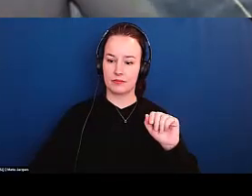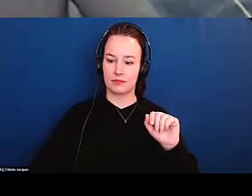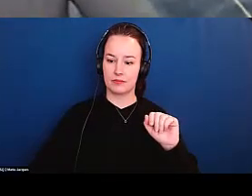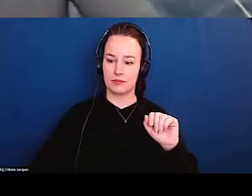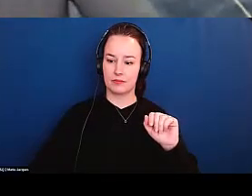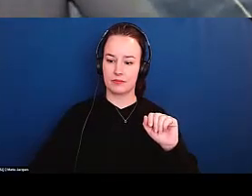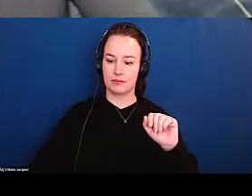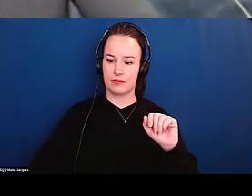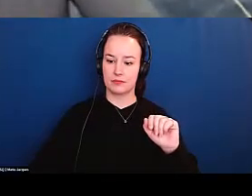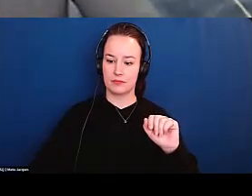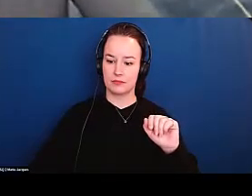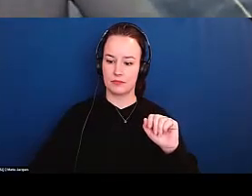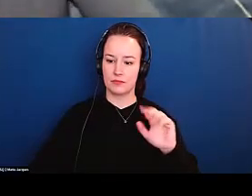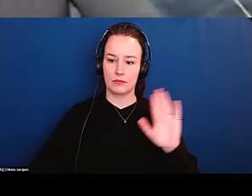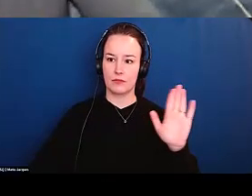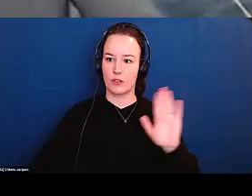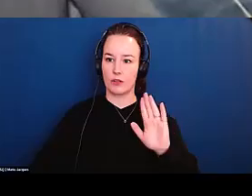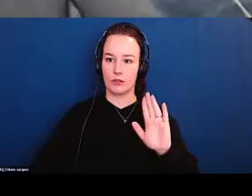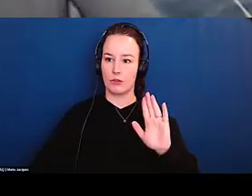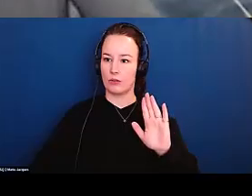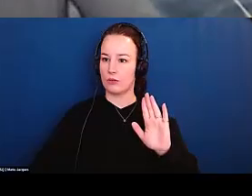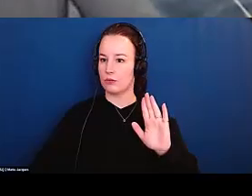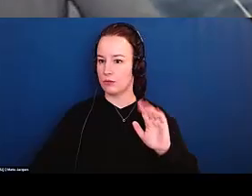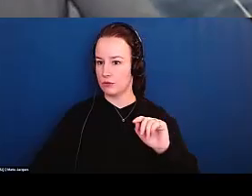obligations financières et